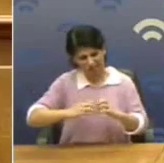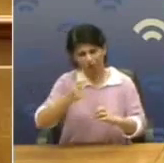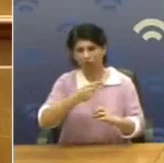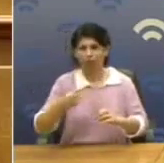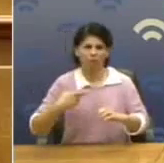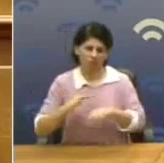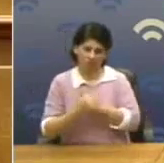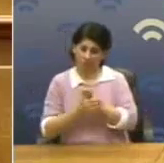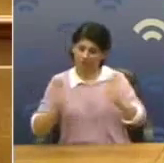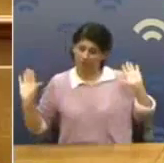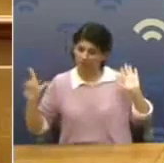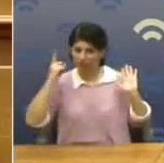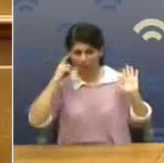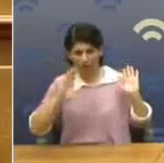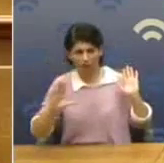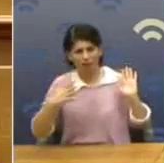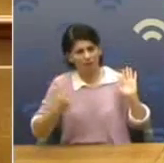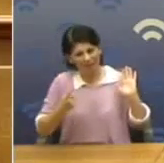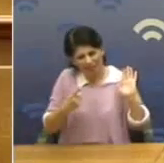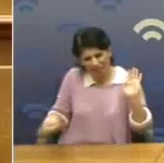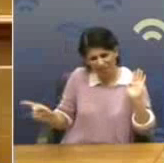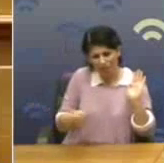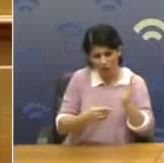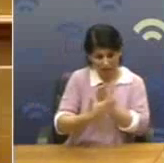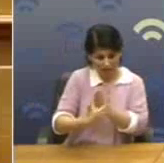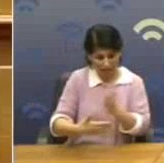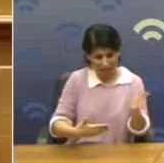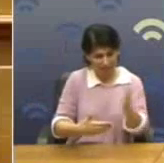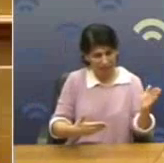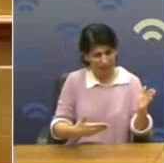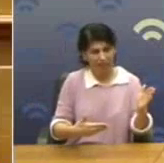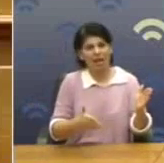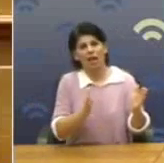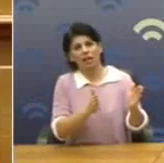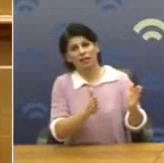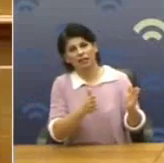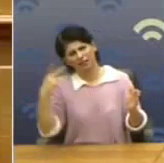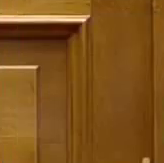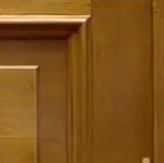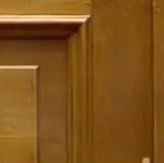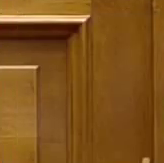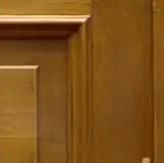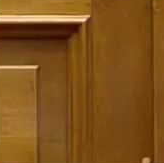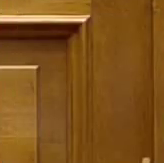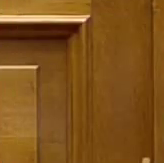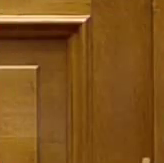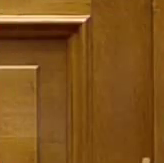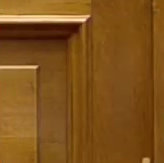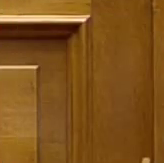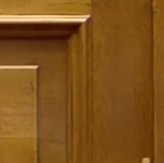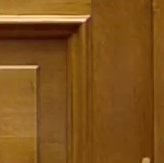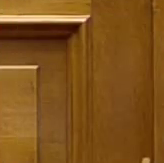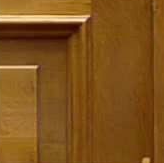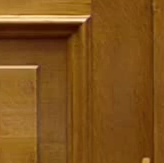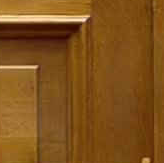όμως. Υπάρχει μια μεγάλη διαφορά ανάμεσα στην αριστερά και στη δική σας παράταξη. Στη δική